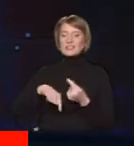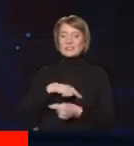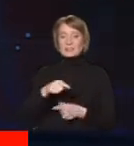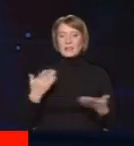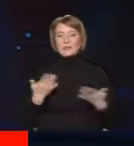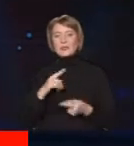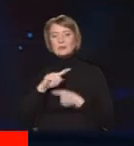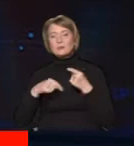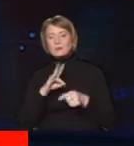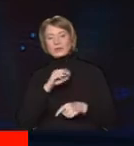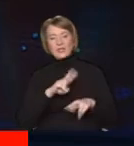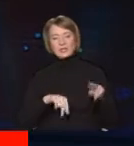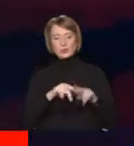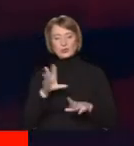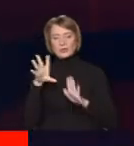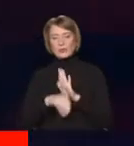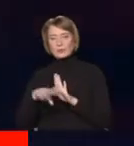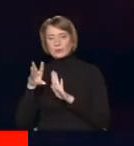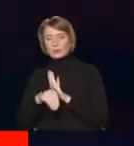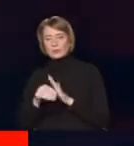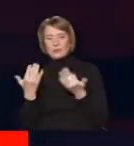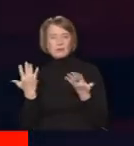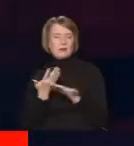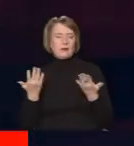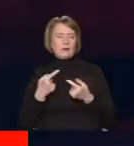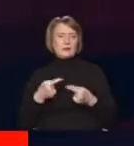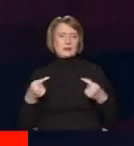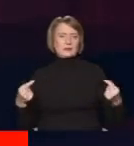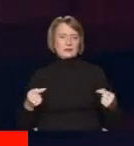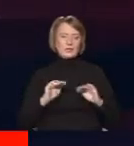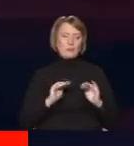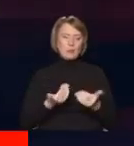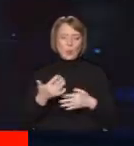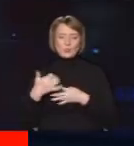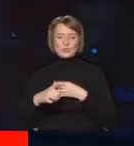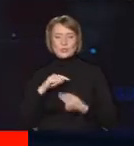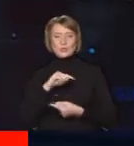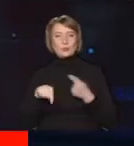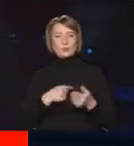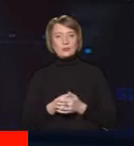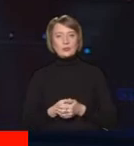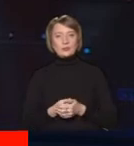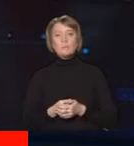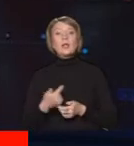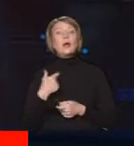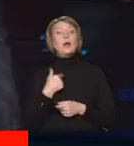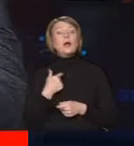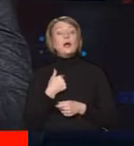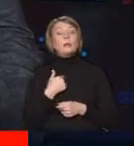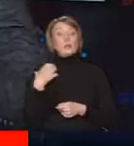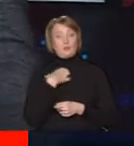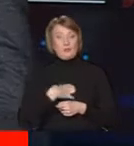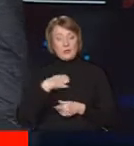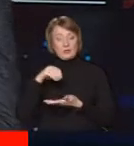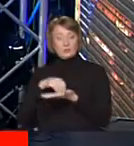бізнес на забудовах, на інвестиціях, на МАФах, малому середньому бізнесі. Значить, дивіться, мені варто закон спектувати, щоб потім,